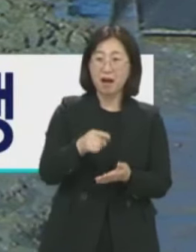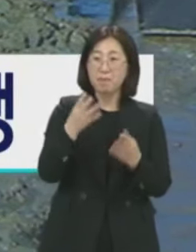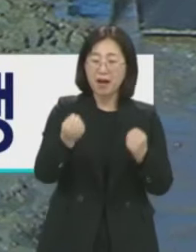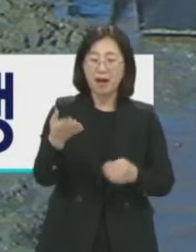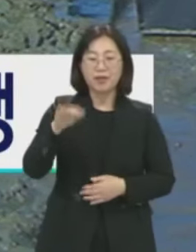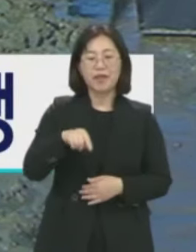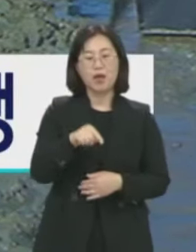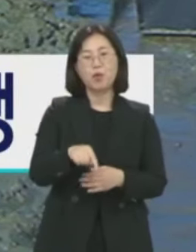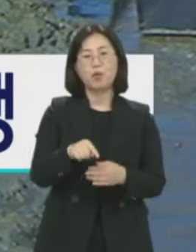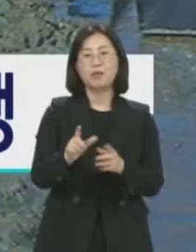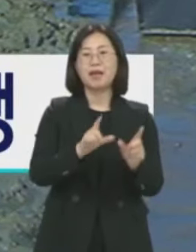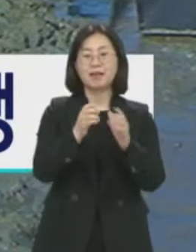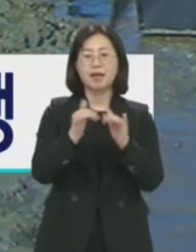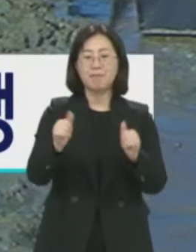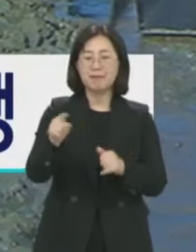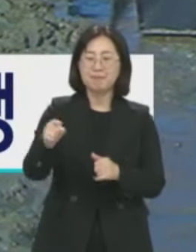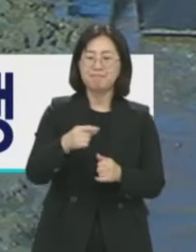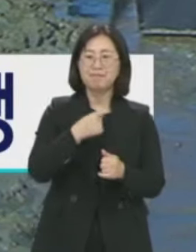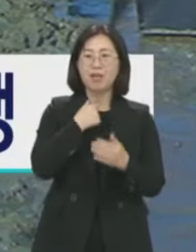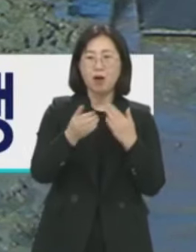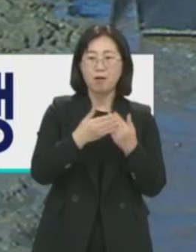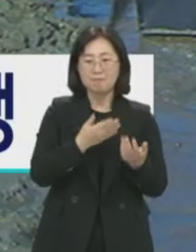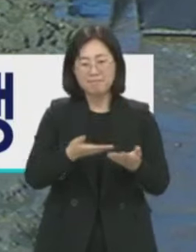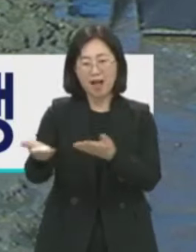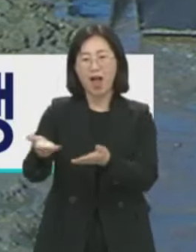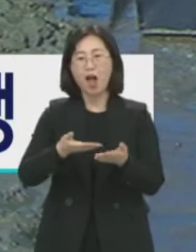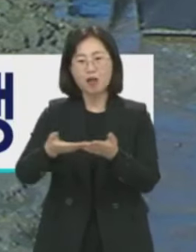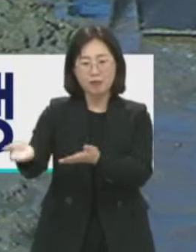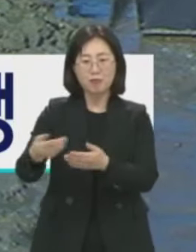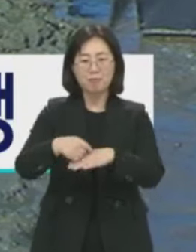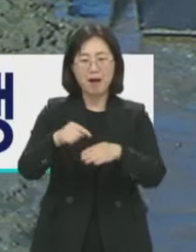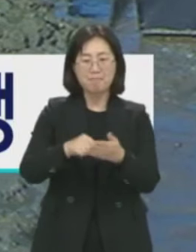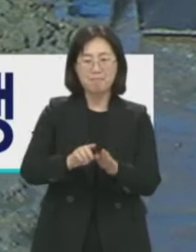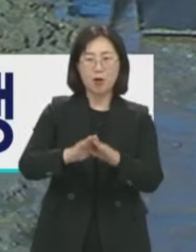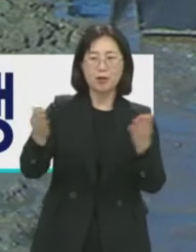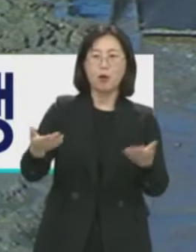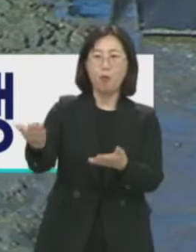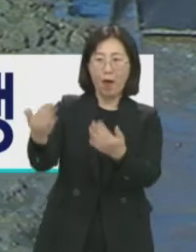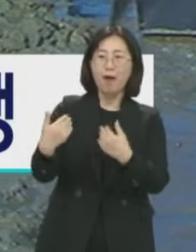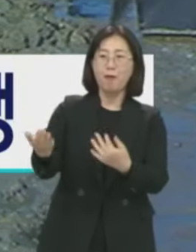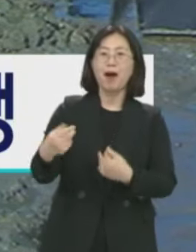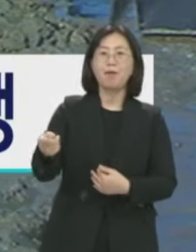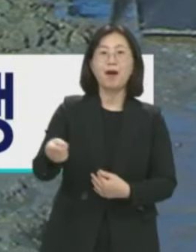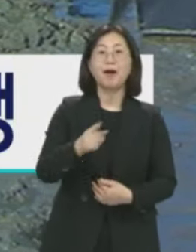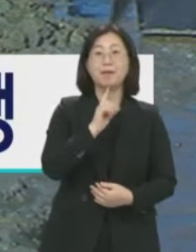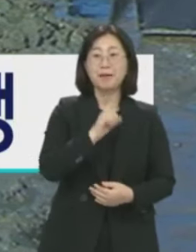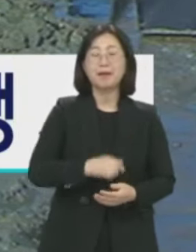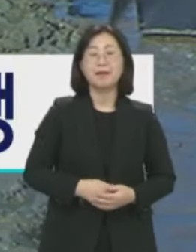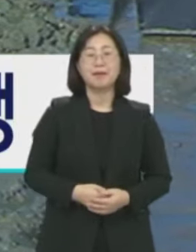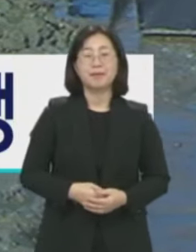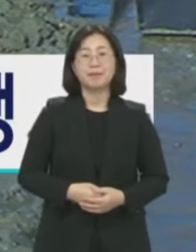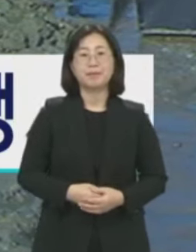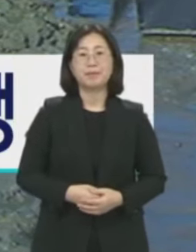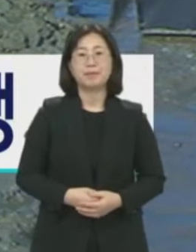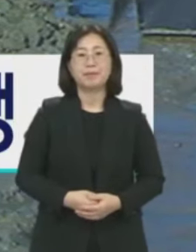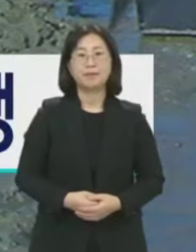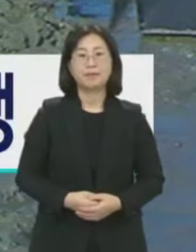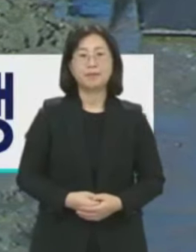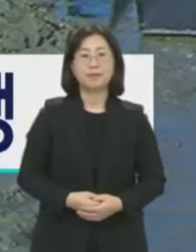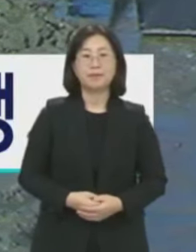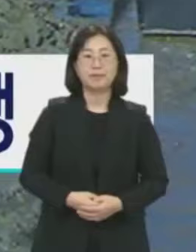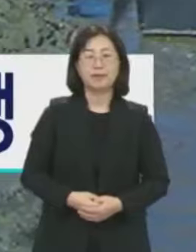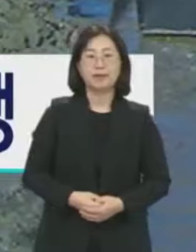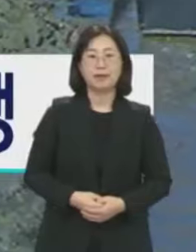전수해주면서 기여인들의 적응을 돕는 등 이웃사촌으로 마음의 문을 활짝 열었습니다. 박범식 기자가 현장을